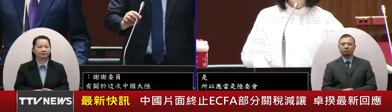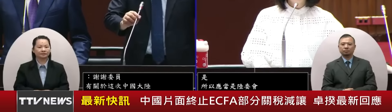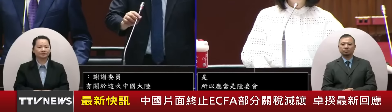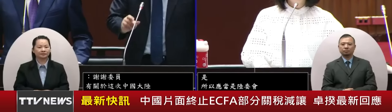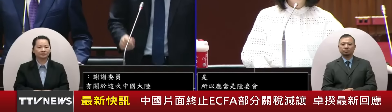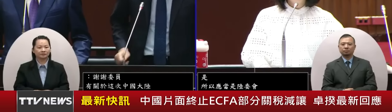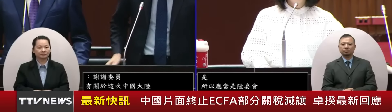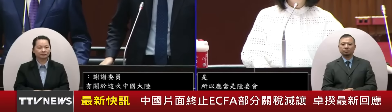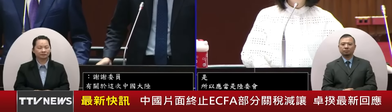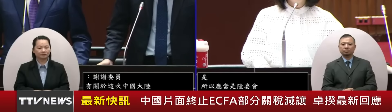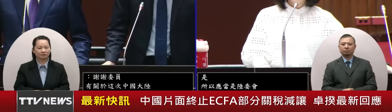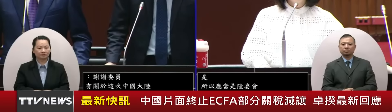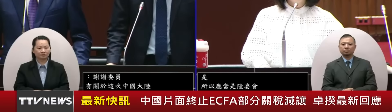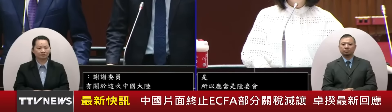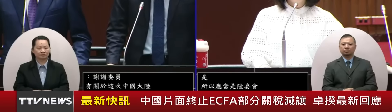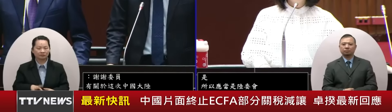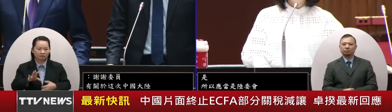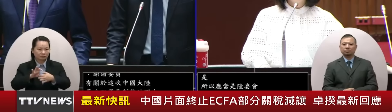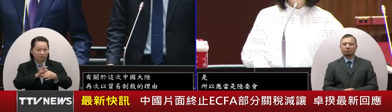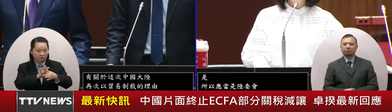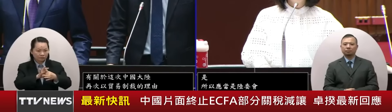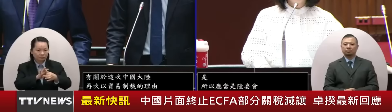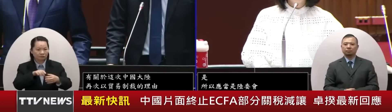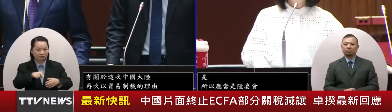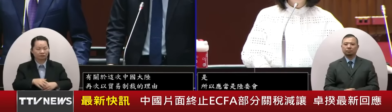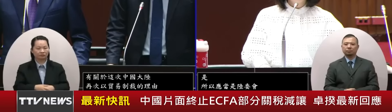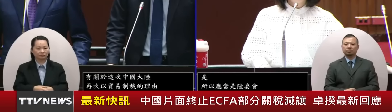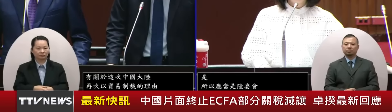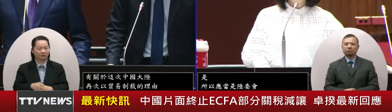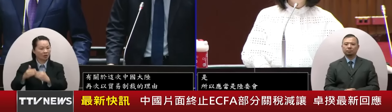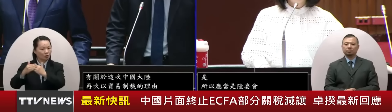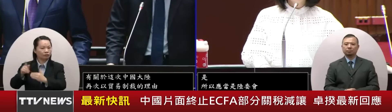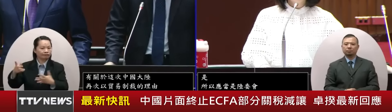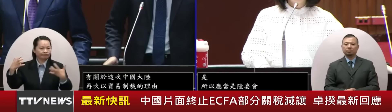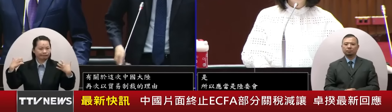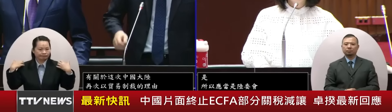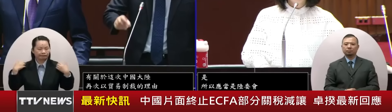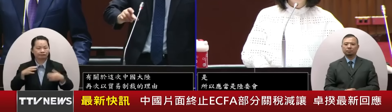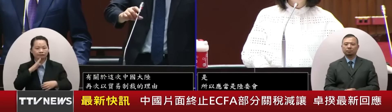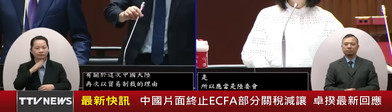想相关的后果应该由陆方来承担。